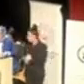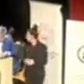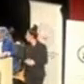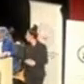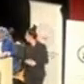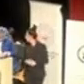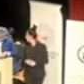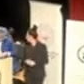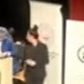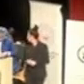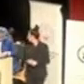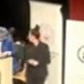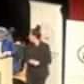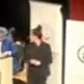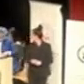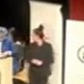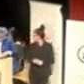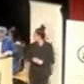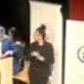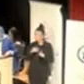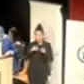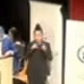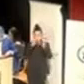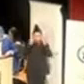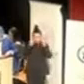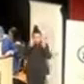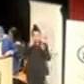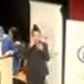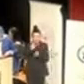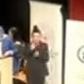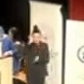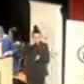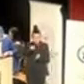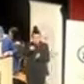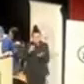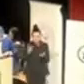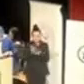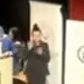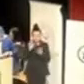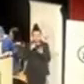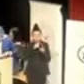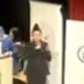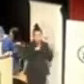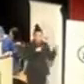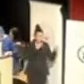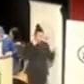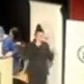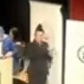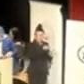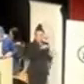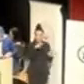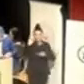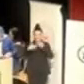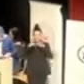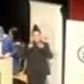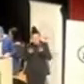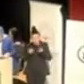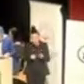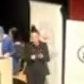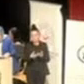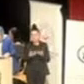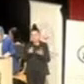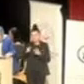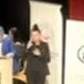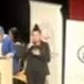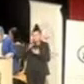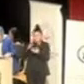doğrusu. Konu kişi bibliografyaları. Türkiye bibliografyası ve makale bibliografyası gibi periyodik yayınlanan bibliografyaların sıra konu